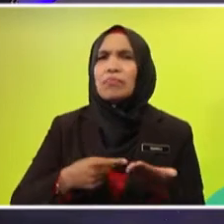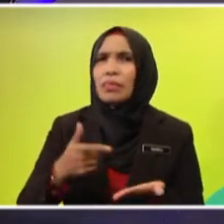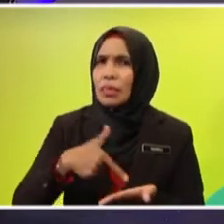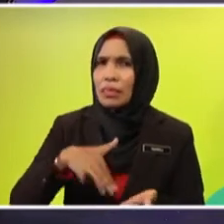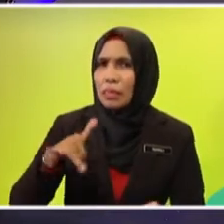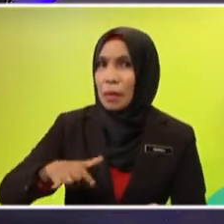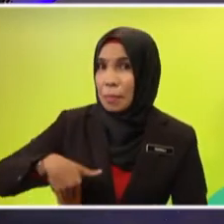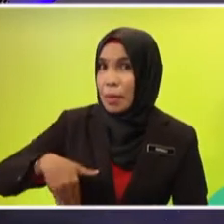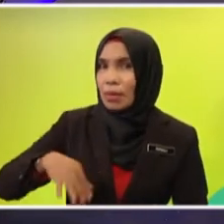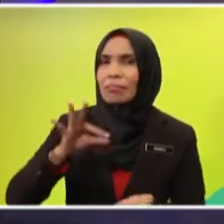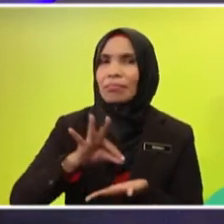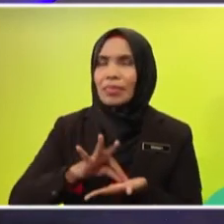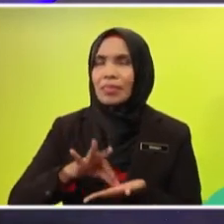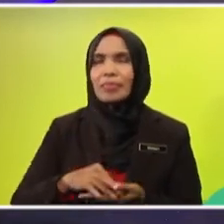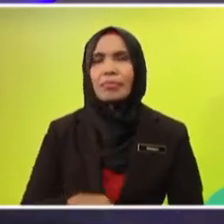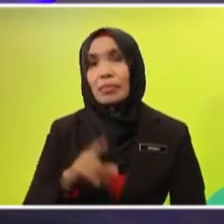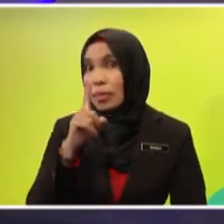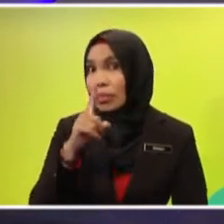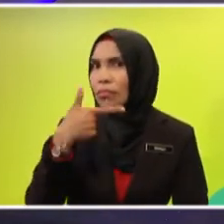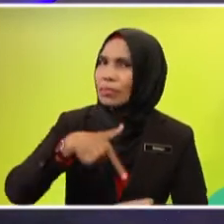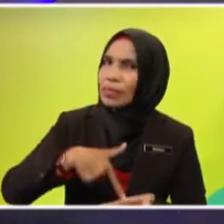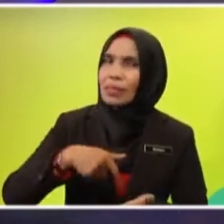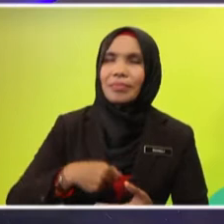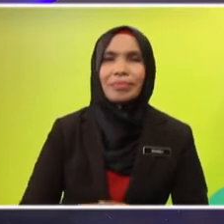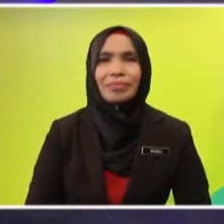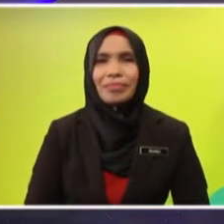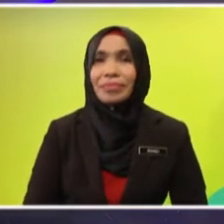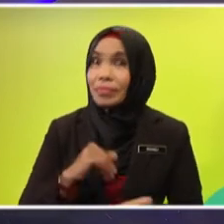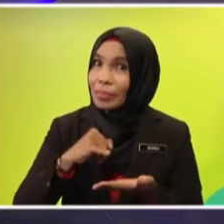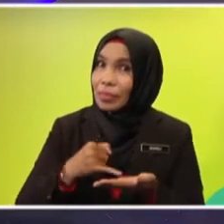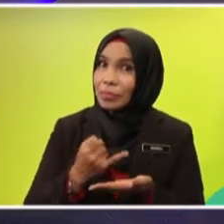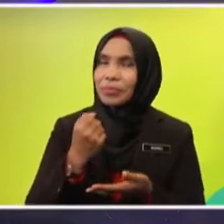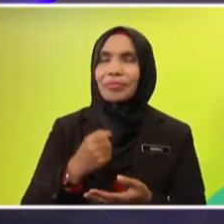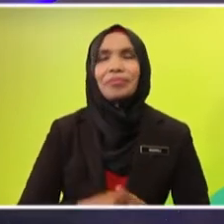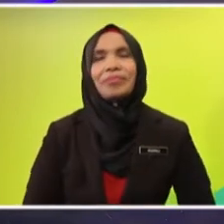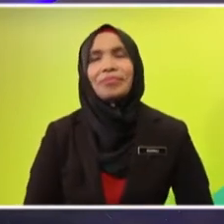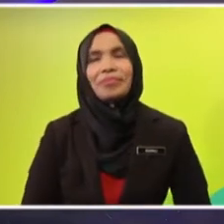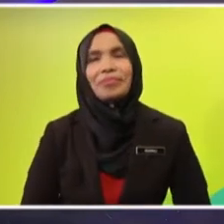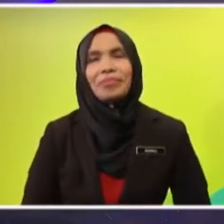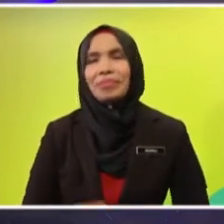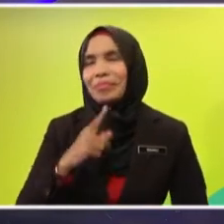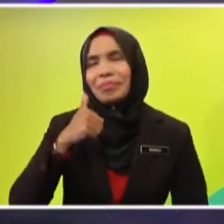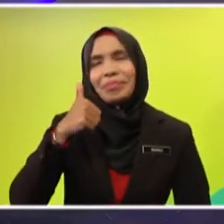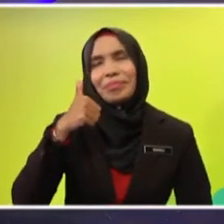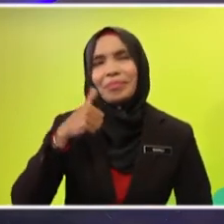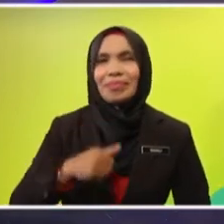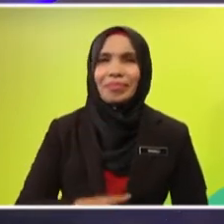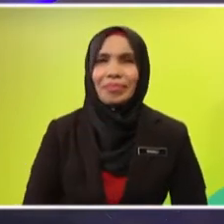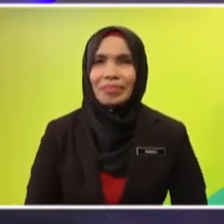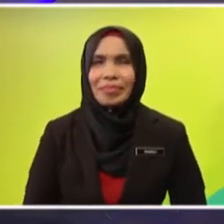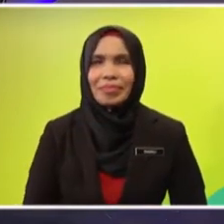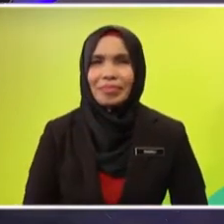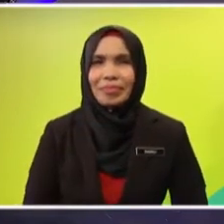Aduh satu lagi bahan cetak kiri lagi yaitu buah jambu aja mengubah jamu Sedap sedap sedap